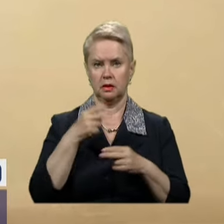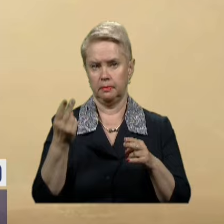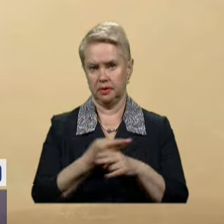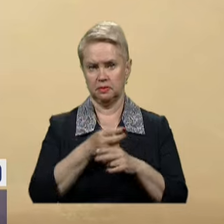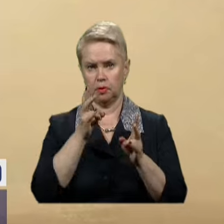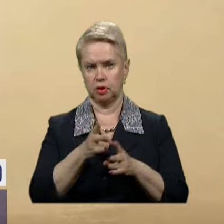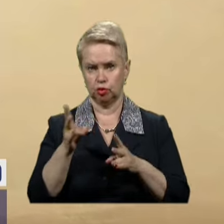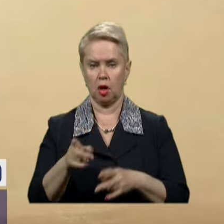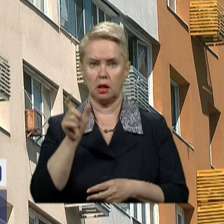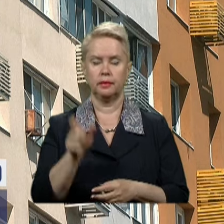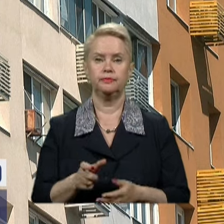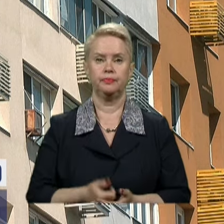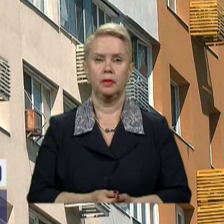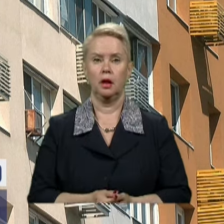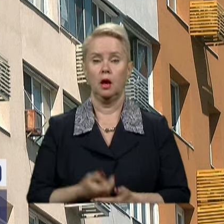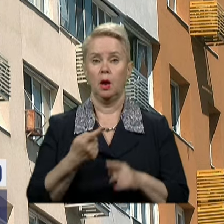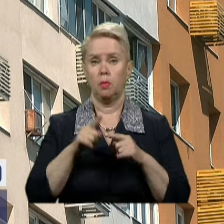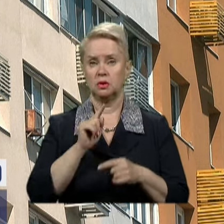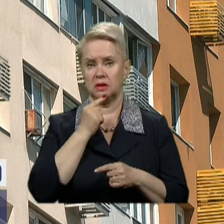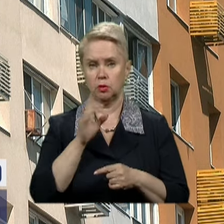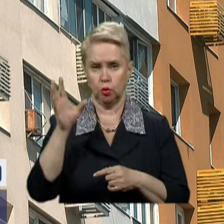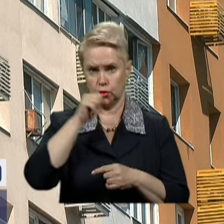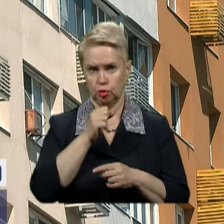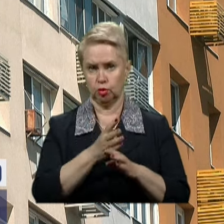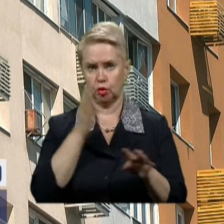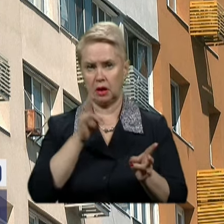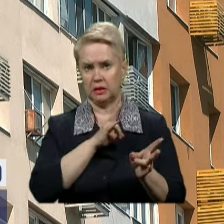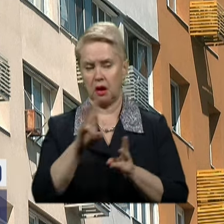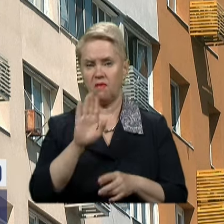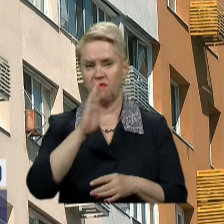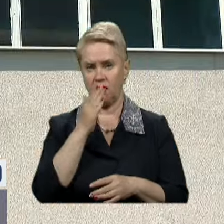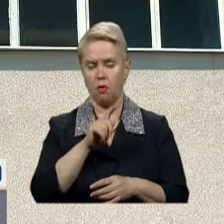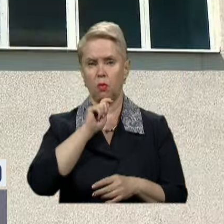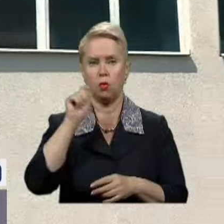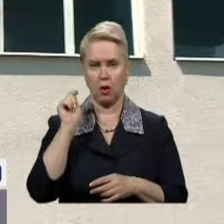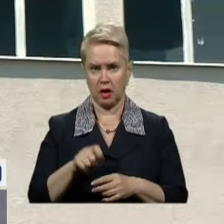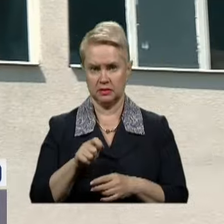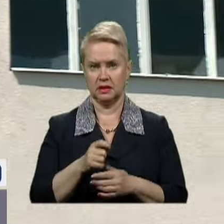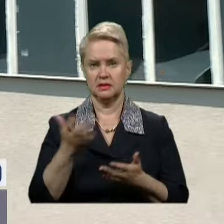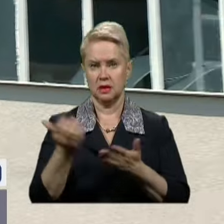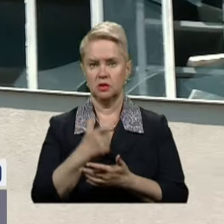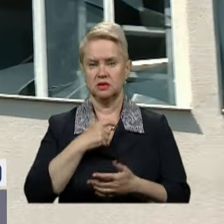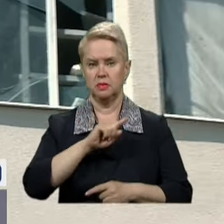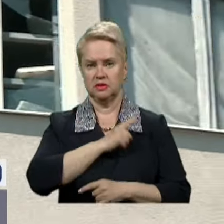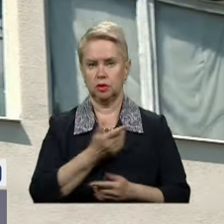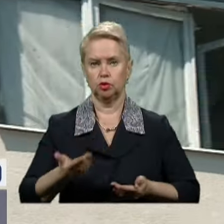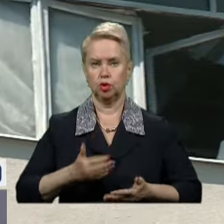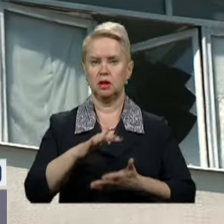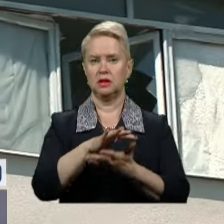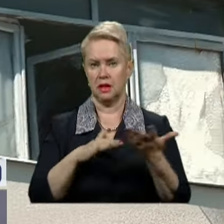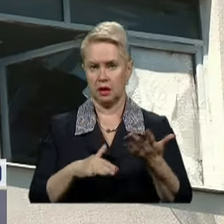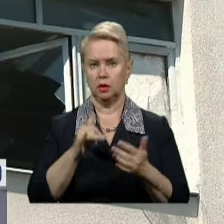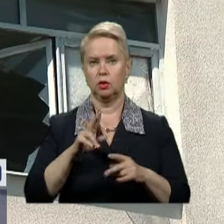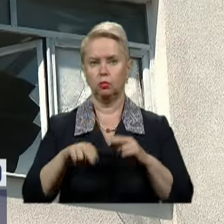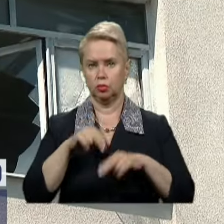обійшлось без постраждалих. І попри складну ніч та черговий терор ворога, українці знаходять собі сили жити далі